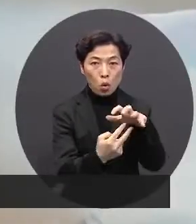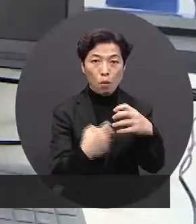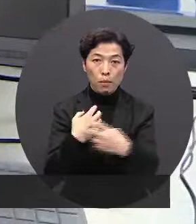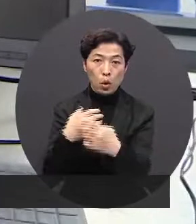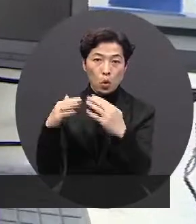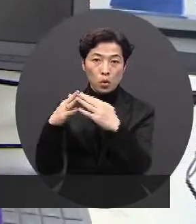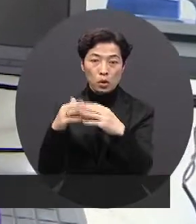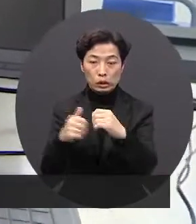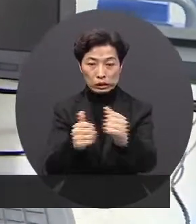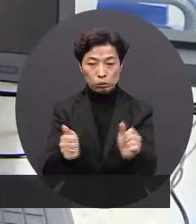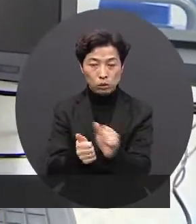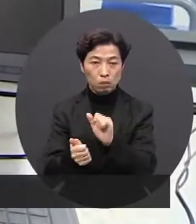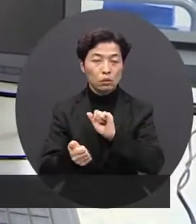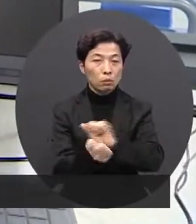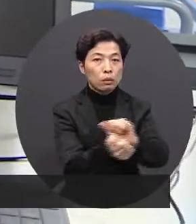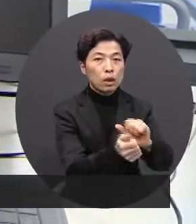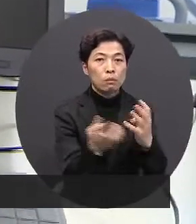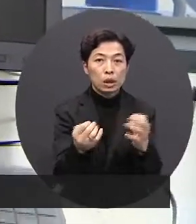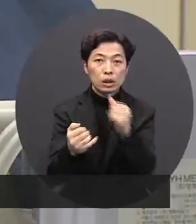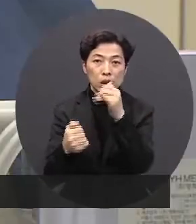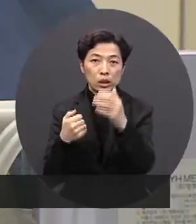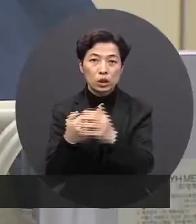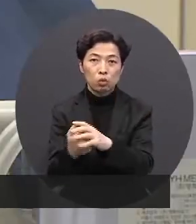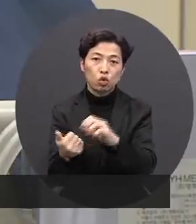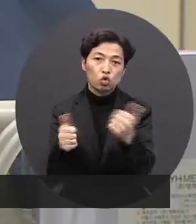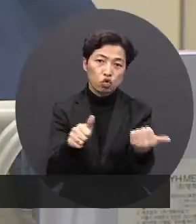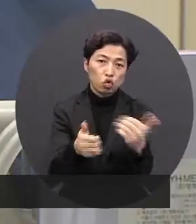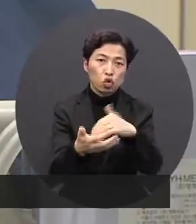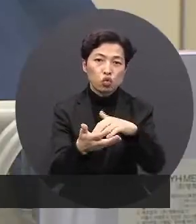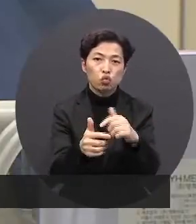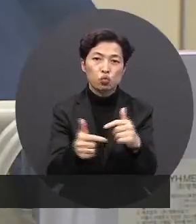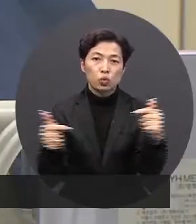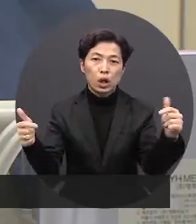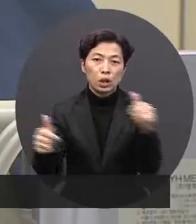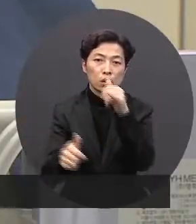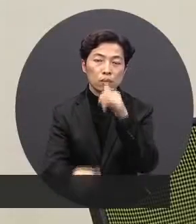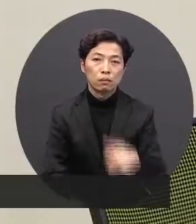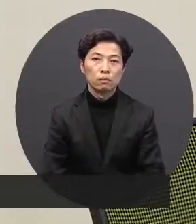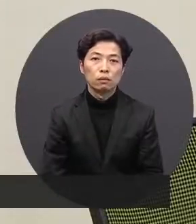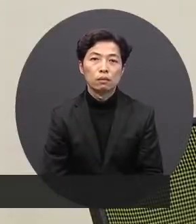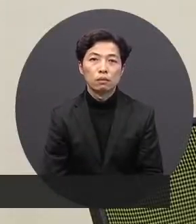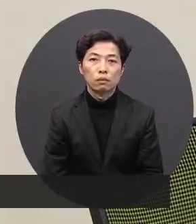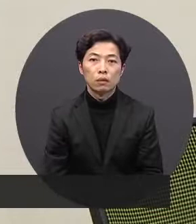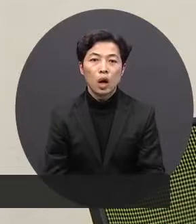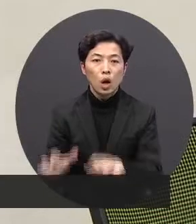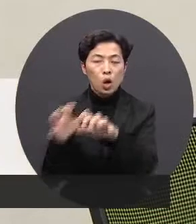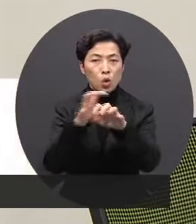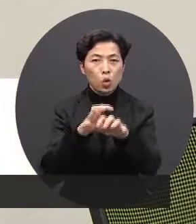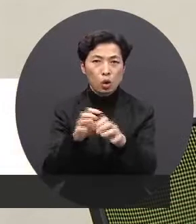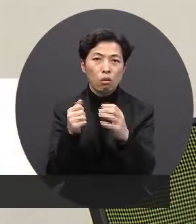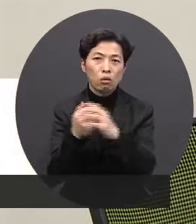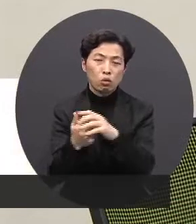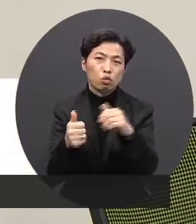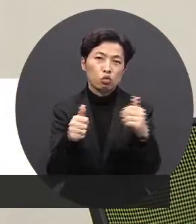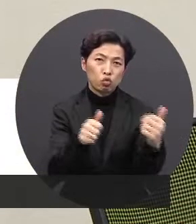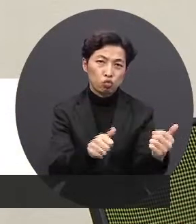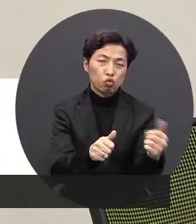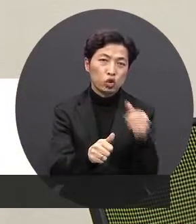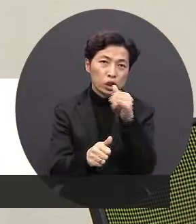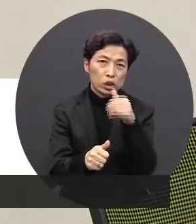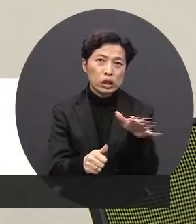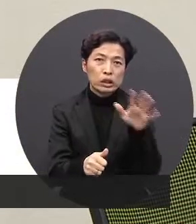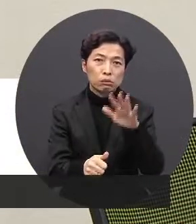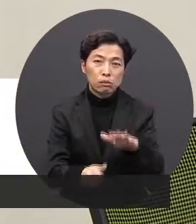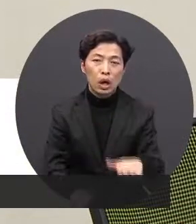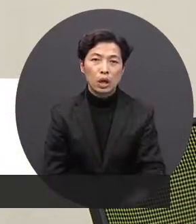집단 감염이 늘면서 사망자가 급증한 것으로 분석하고 있습니다. 코로나 때문에 돌아가신 분들도 사실 있겠지만